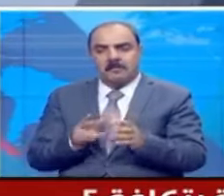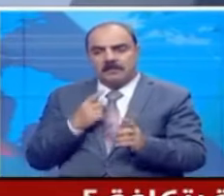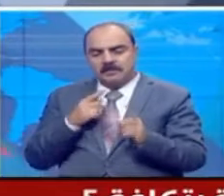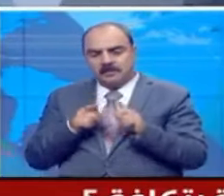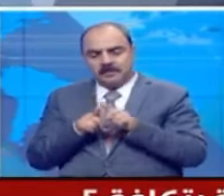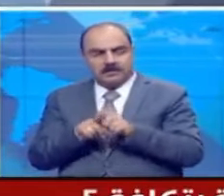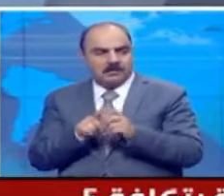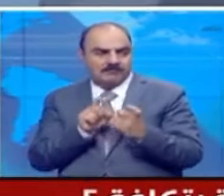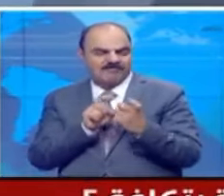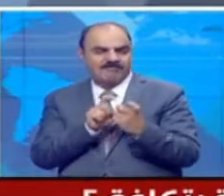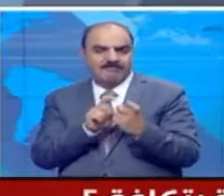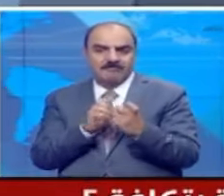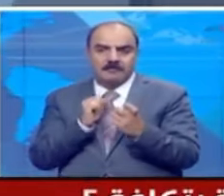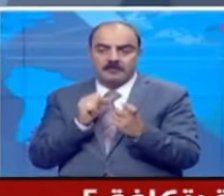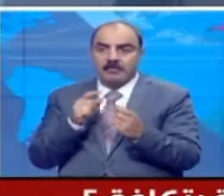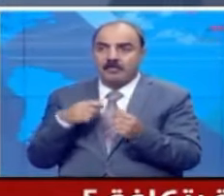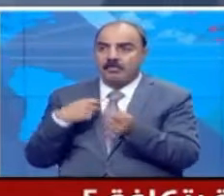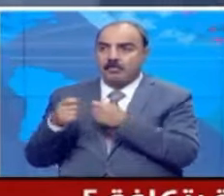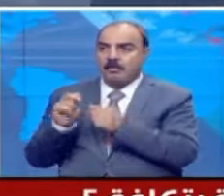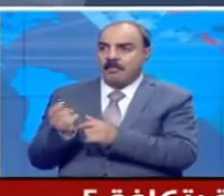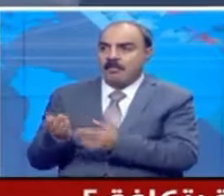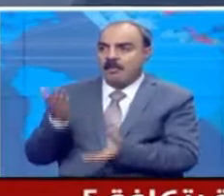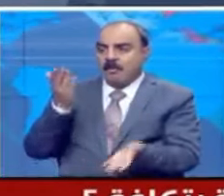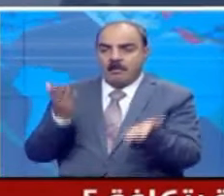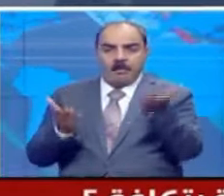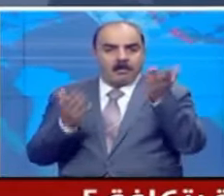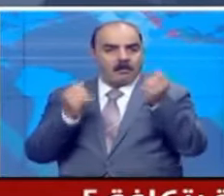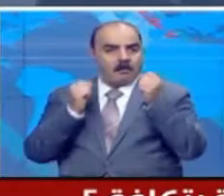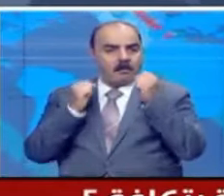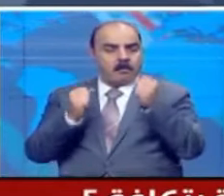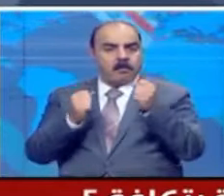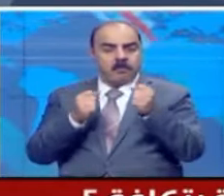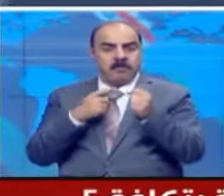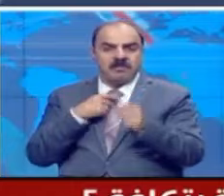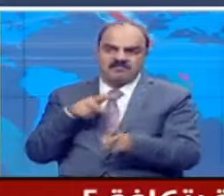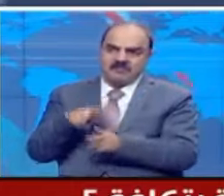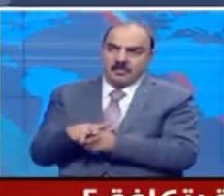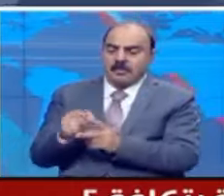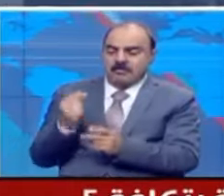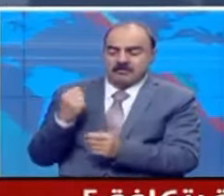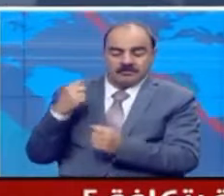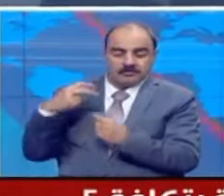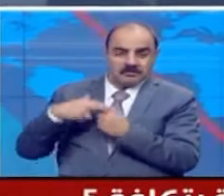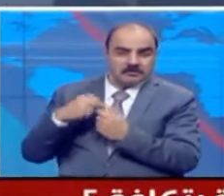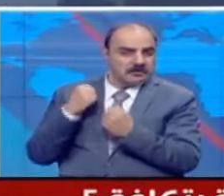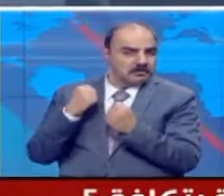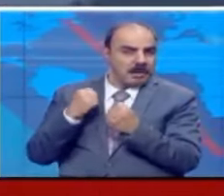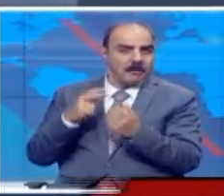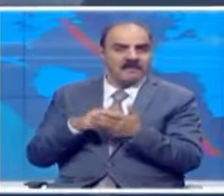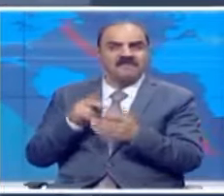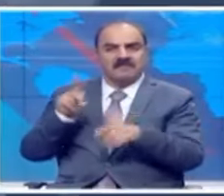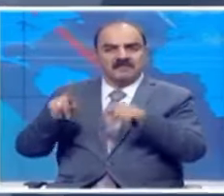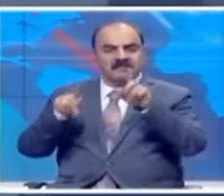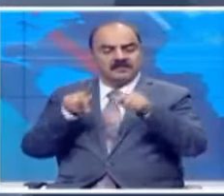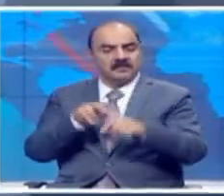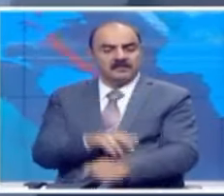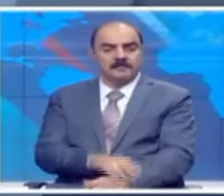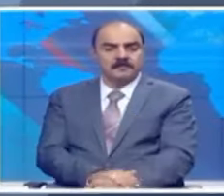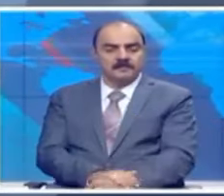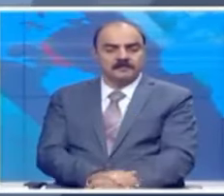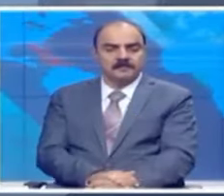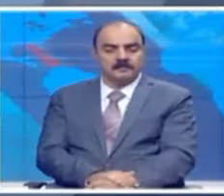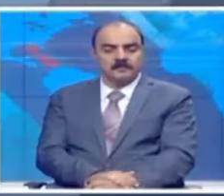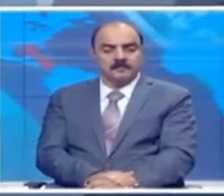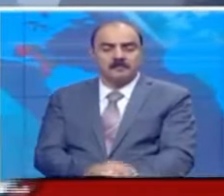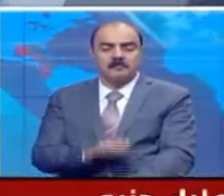مواجهة يعني جشع التجار وارتفاع الأسعار واستغلالا لهذه الفترة من قبل بعض التجار؟ يعني